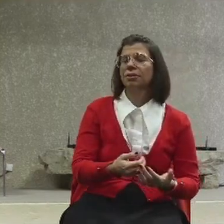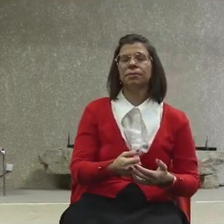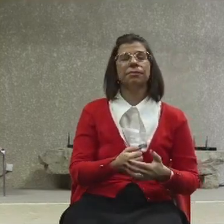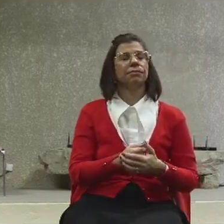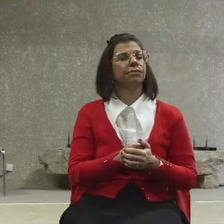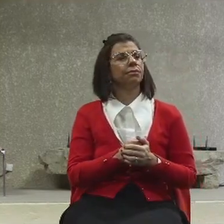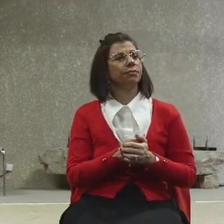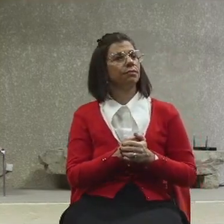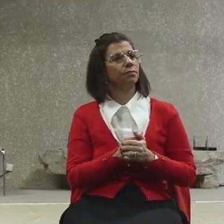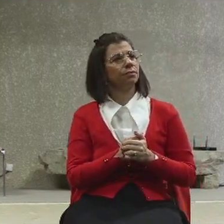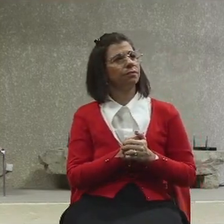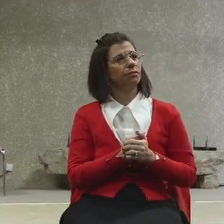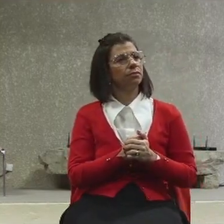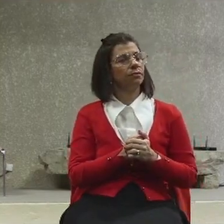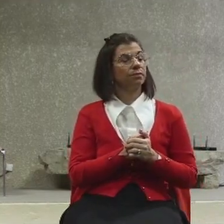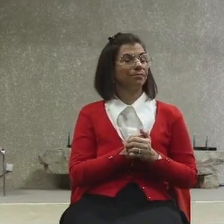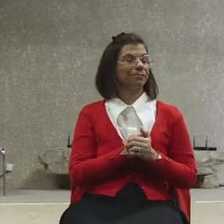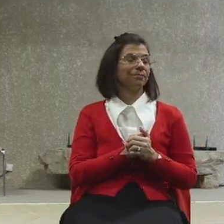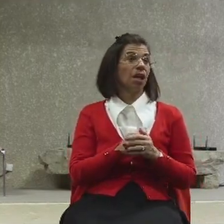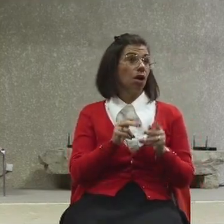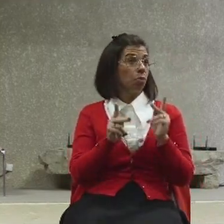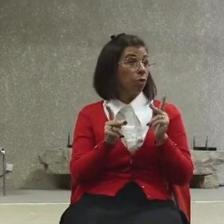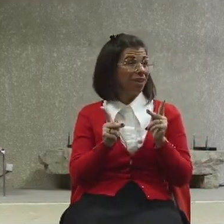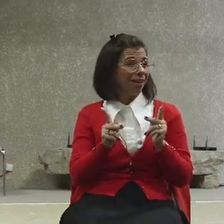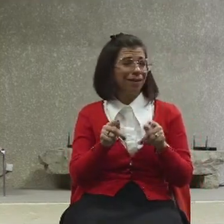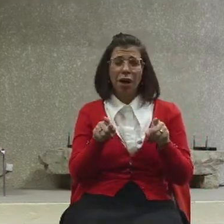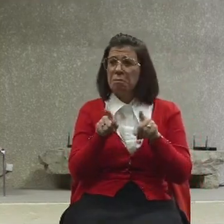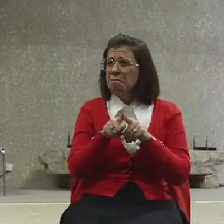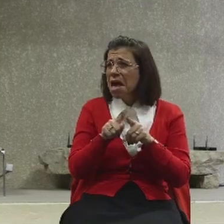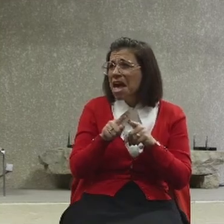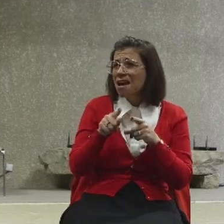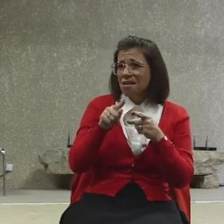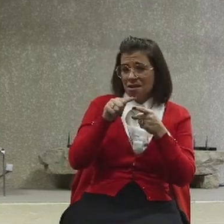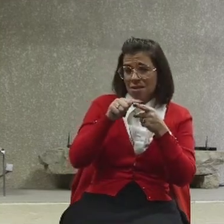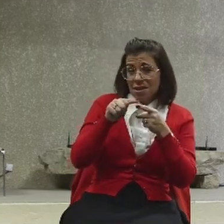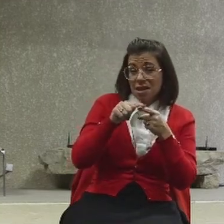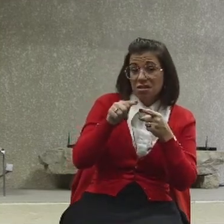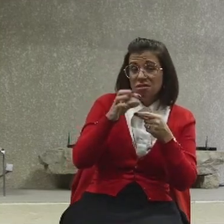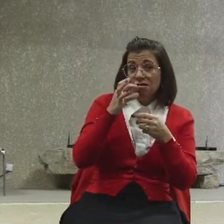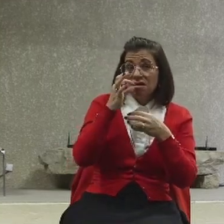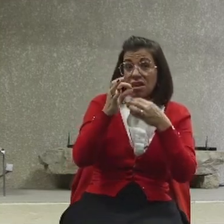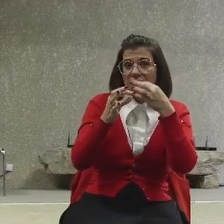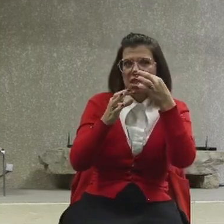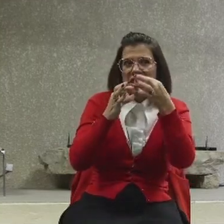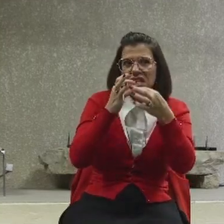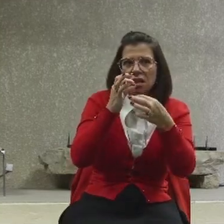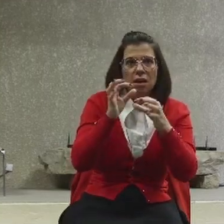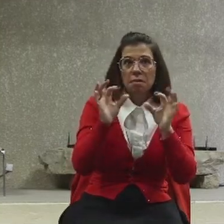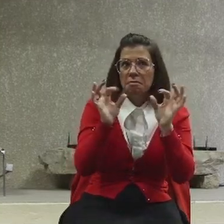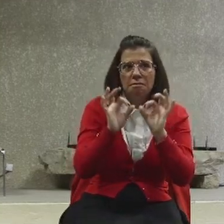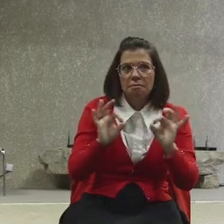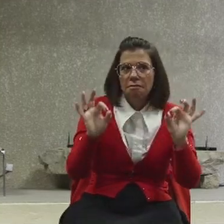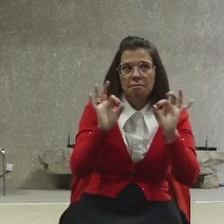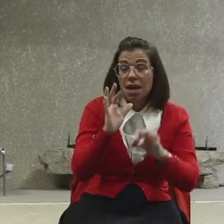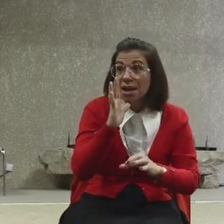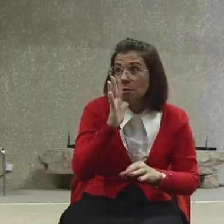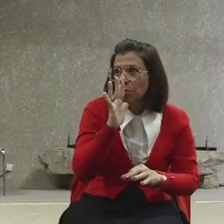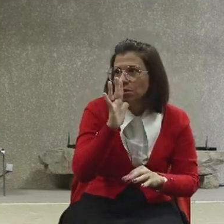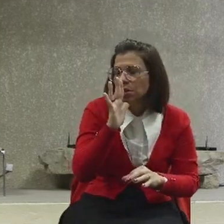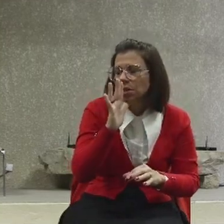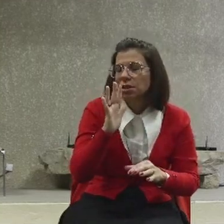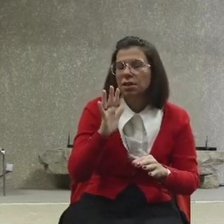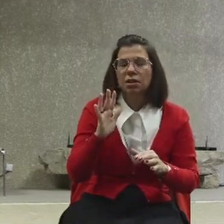sont les chrétiens à qui, les disciples, c'est eux qui devraient faire fuir l'ennemi. Parce que Jésus a donné